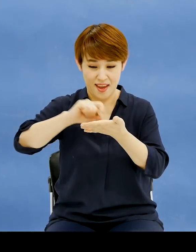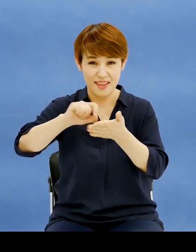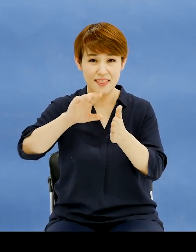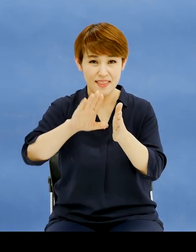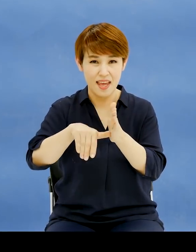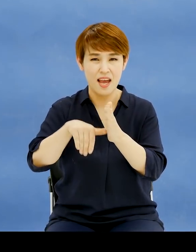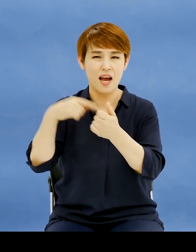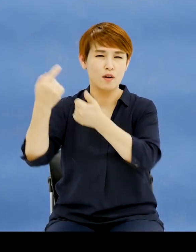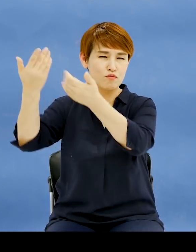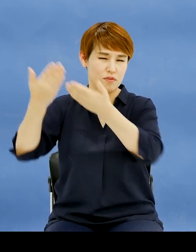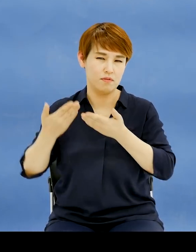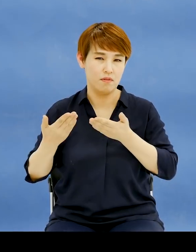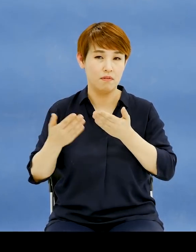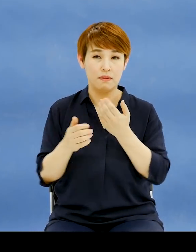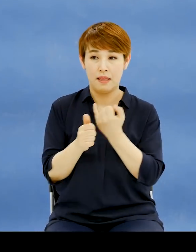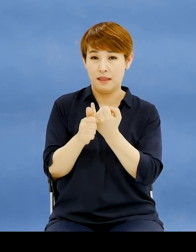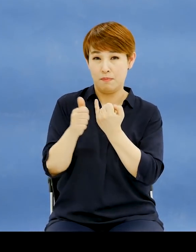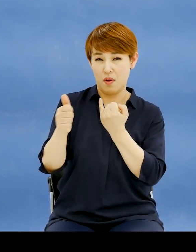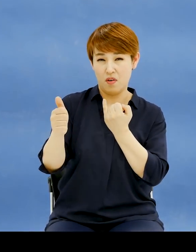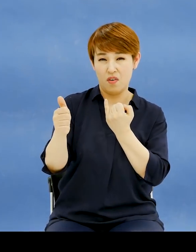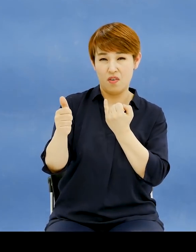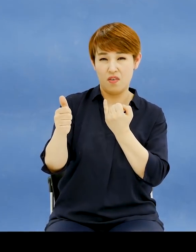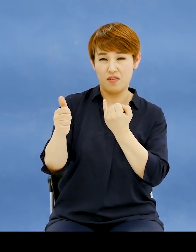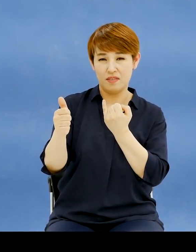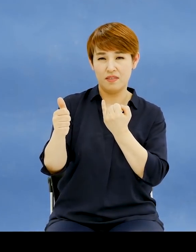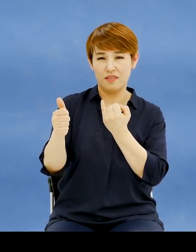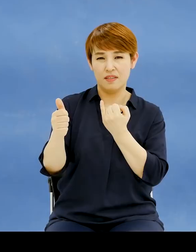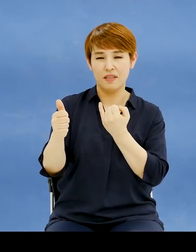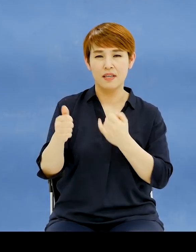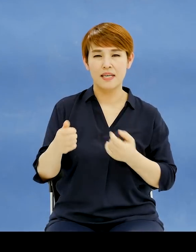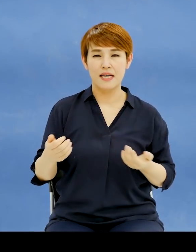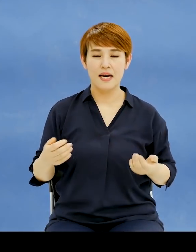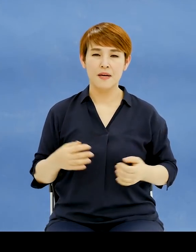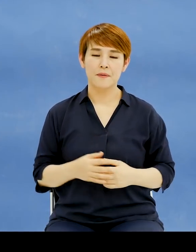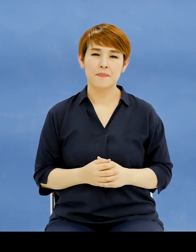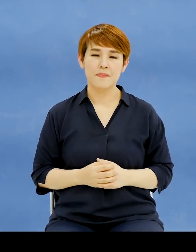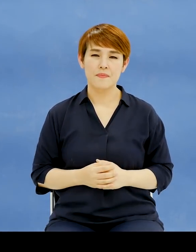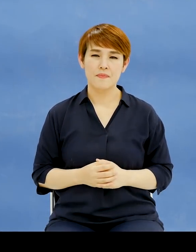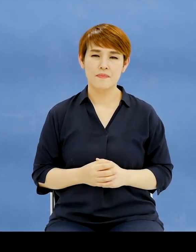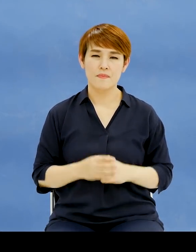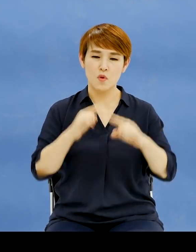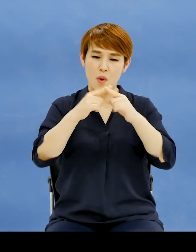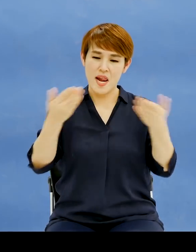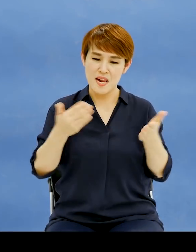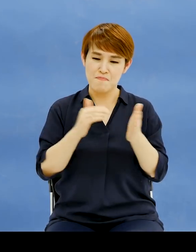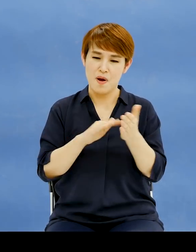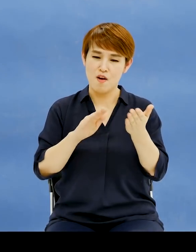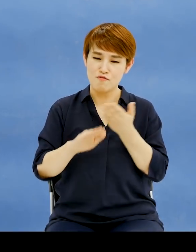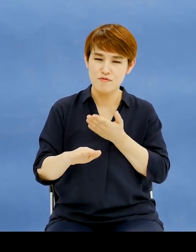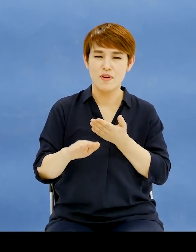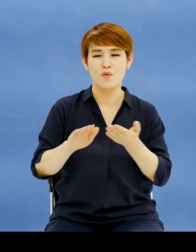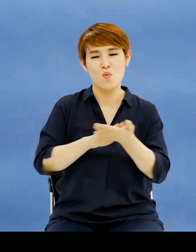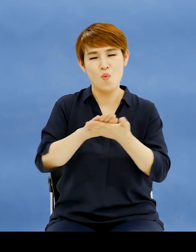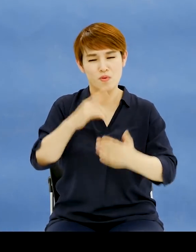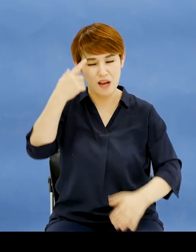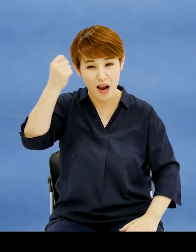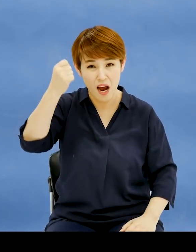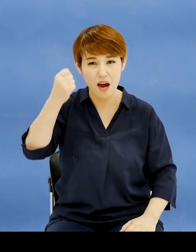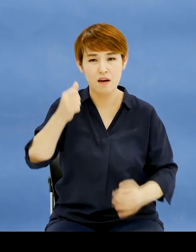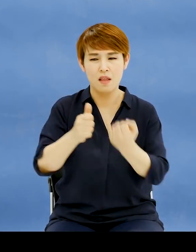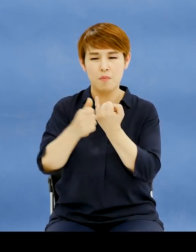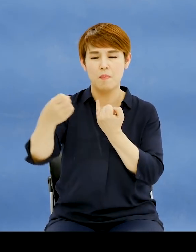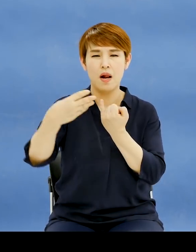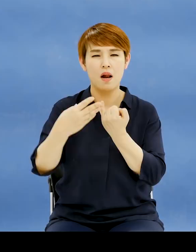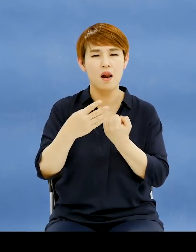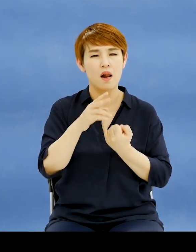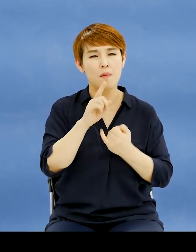할 때 하나님이 가르쳐 주셨어요. 왜냐하면 목사님은 그날 밤에 이제 저희 사역 끝나고 푹 쉬니까 네. 고기 구워 먹고 놀려고 했는데 이거